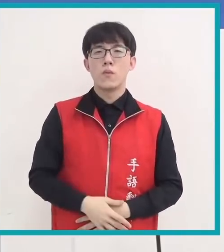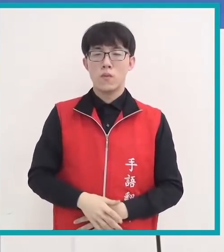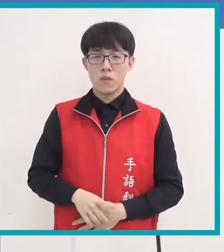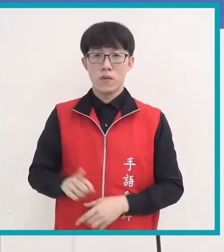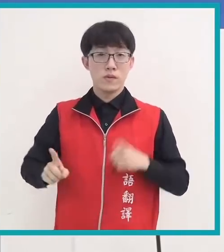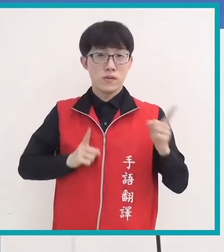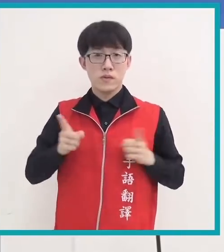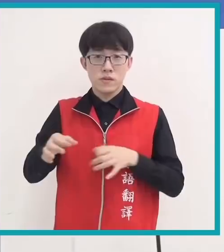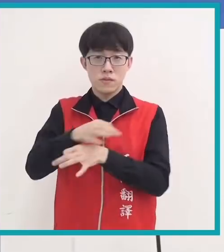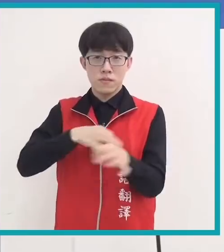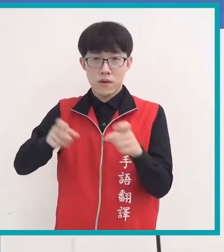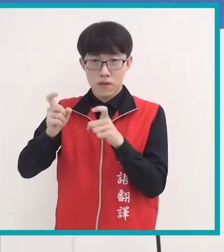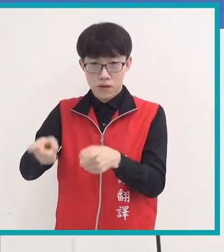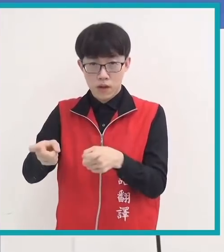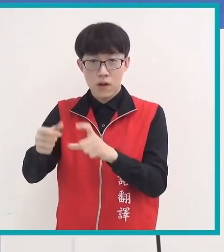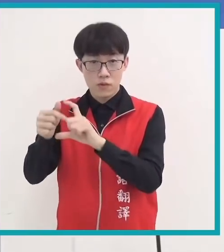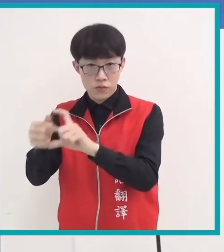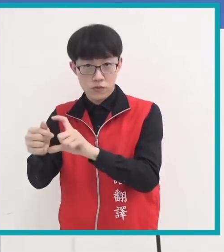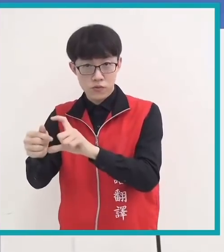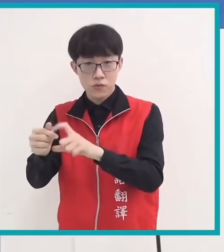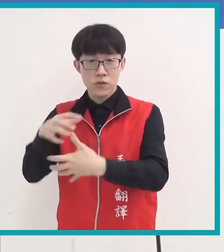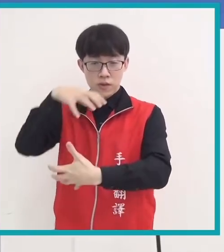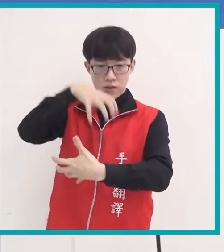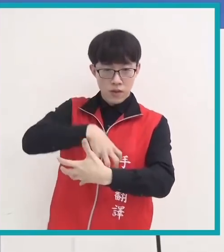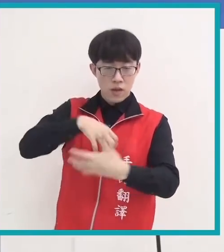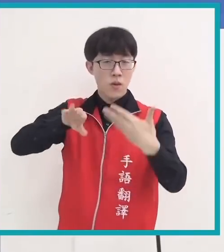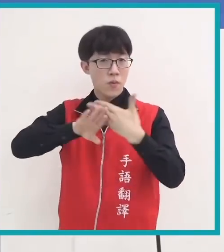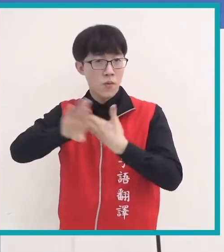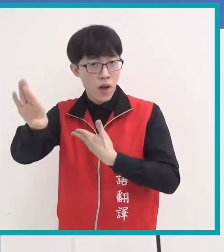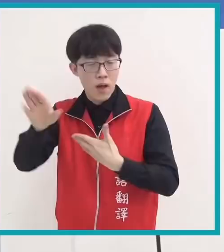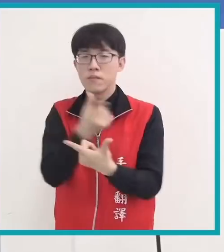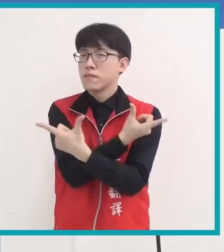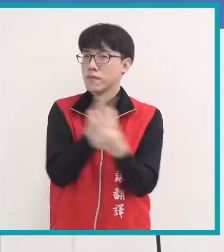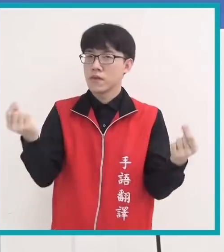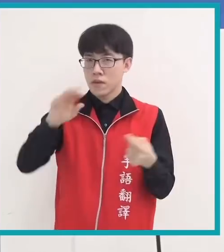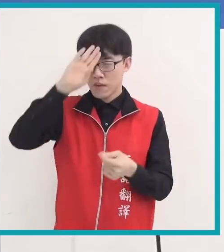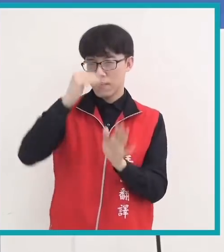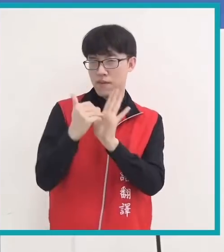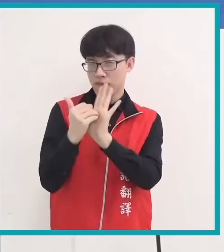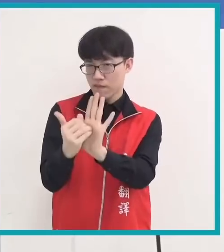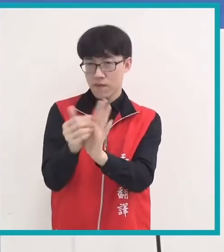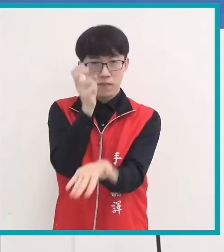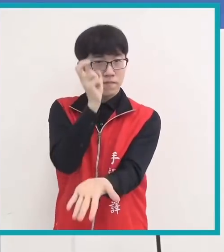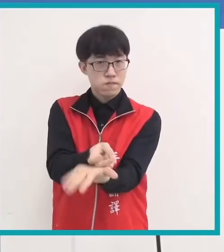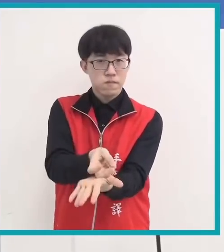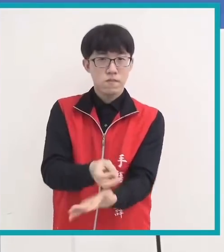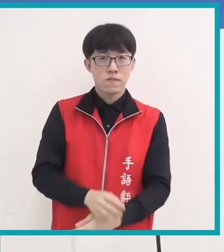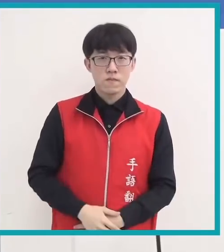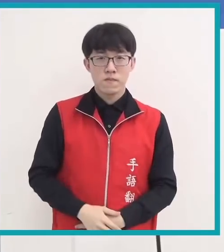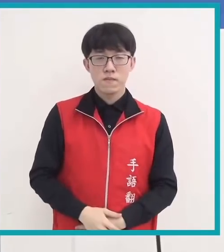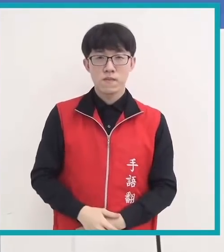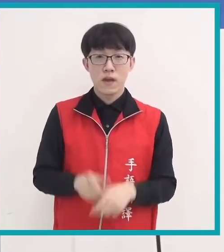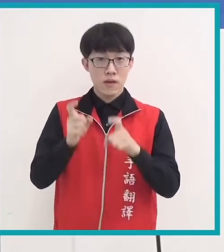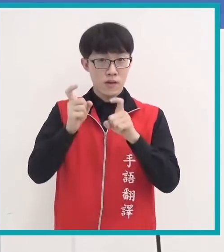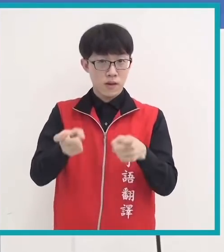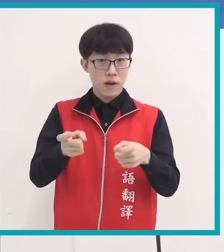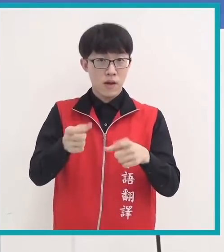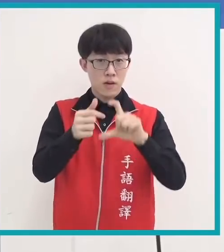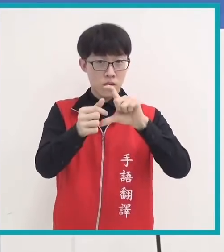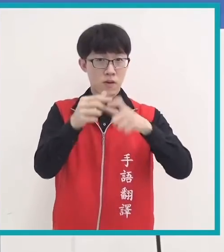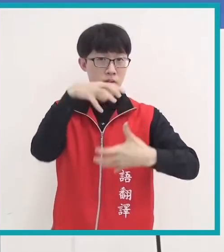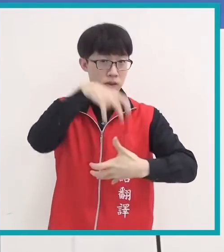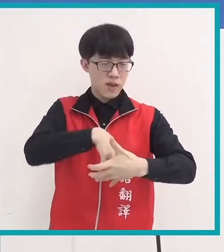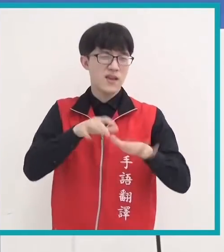区内或自贸港区外，要同步防疫。那么港区内，那是目前群聚的热